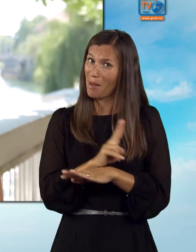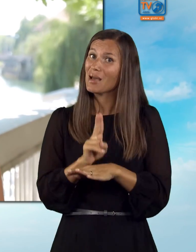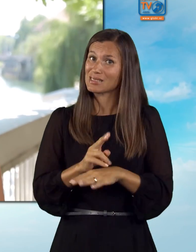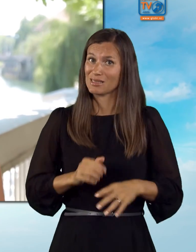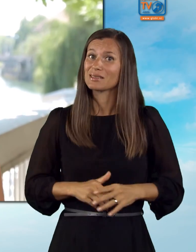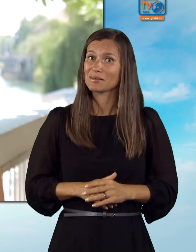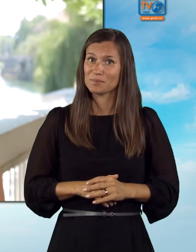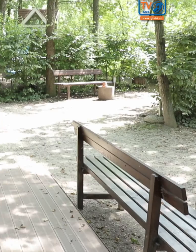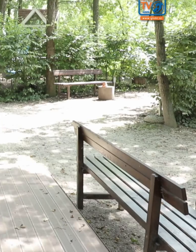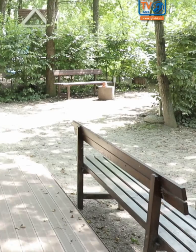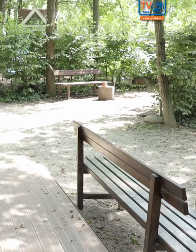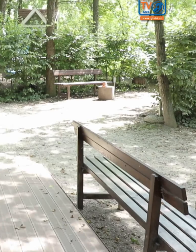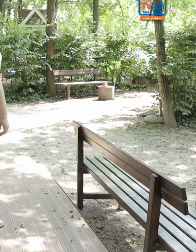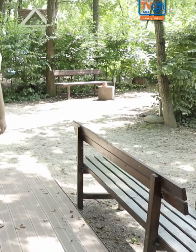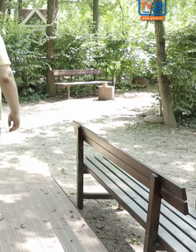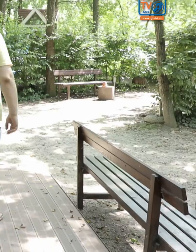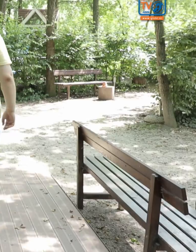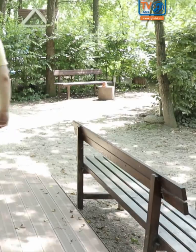paziti.